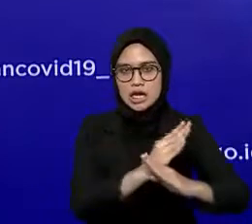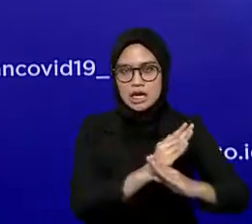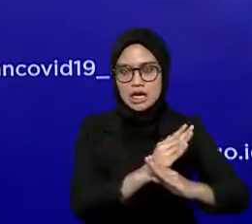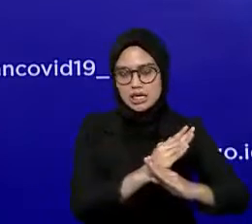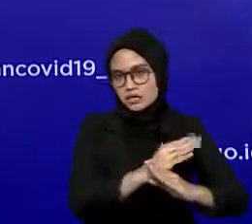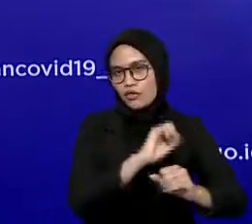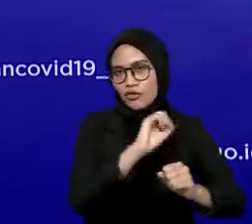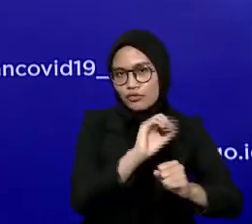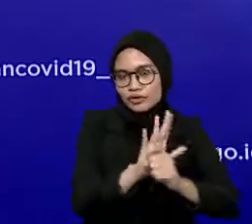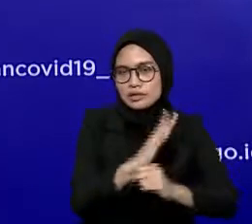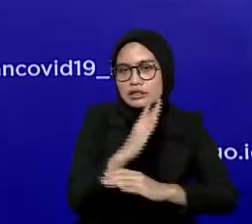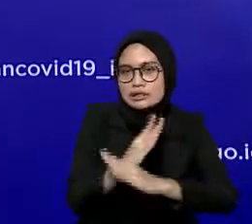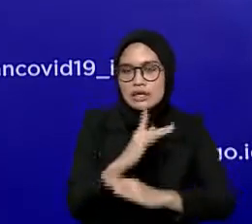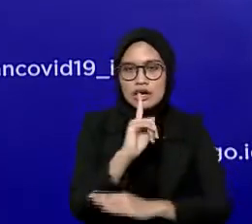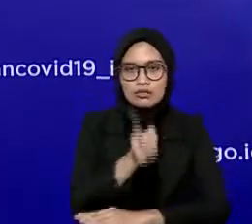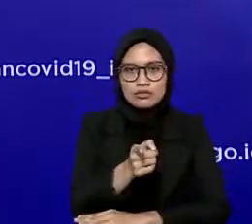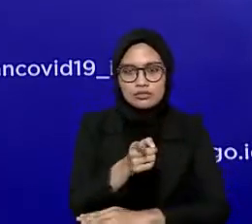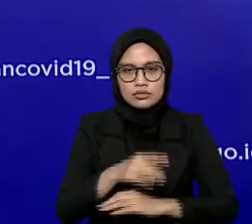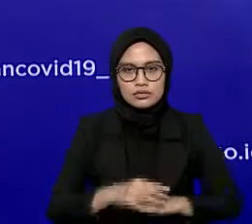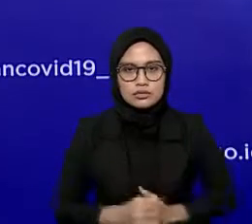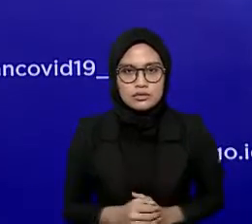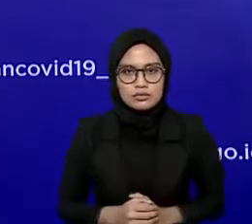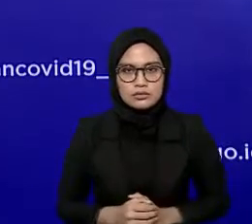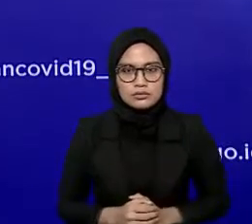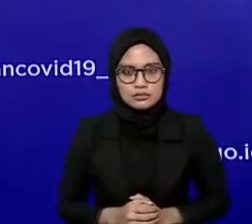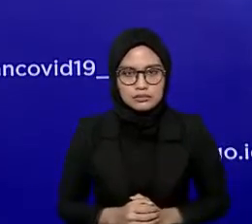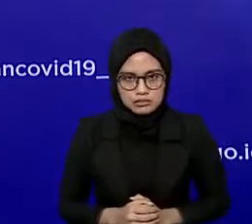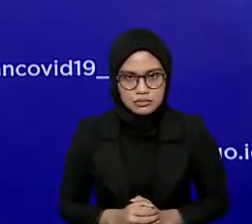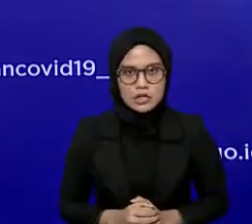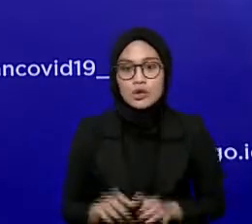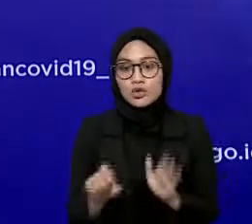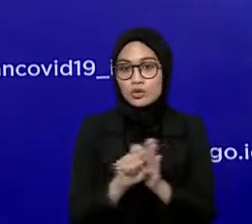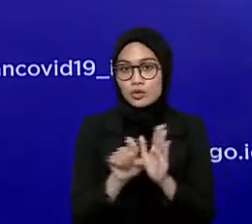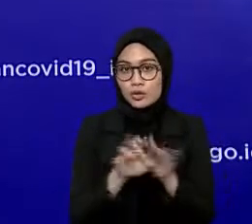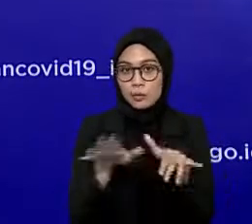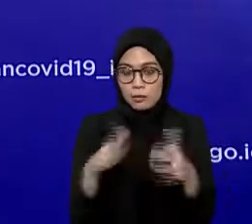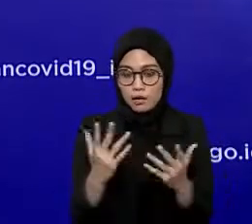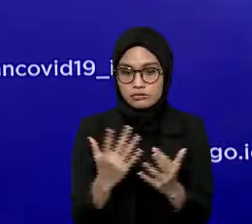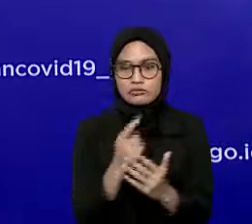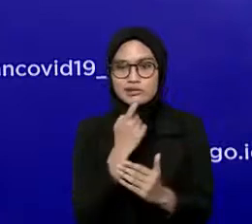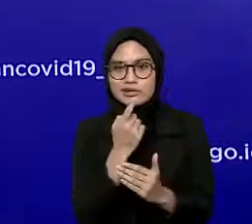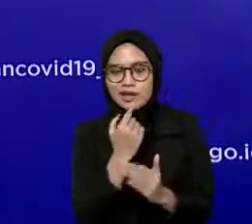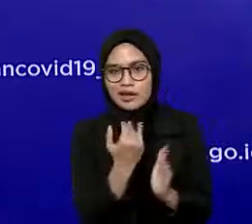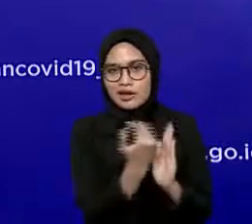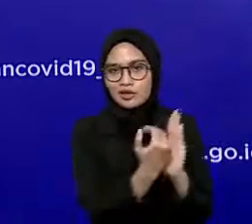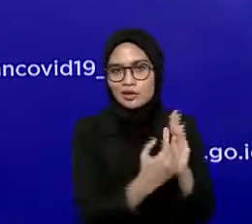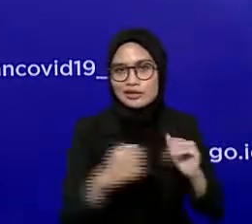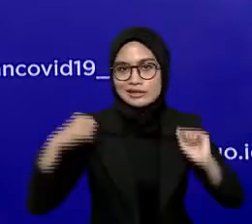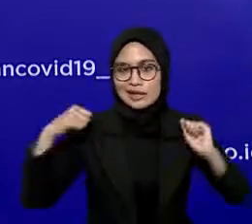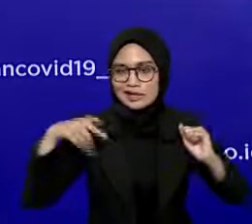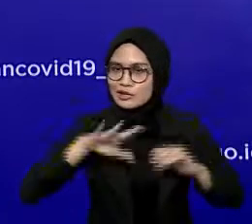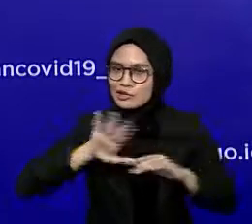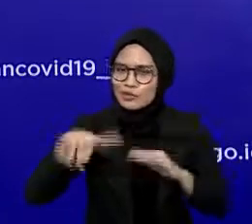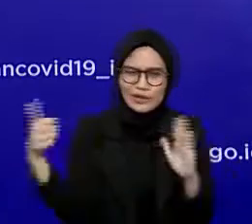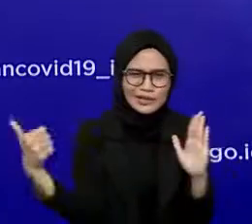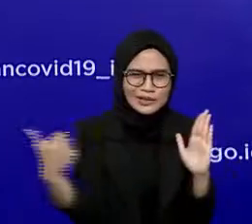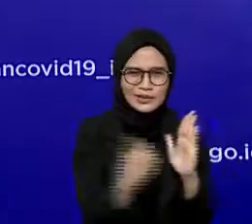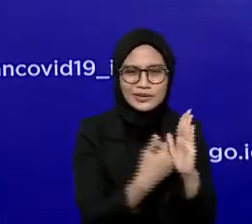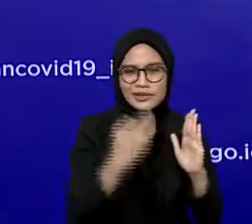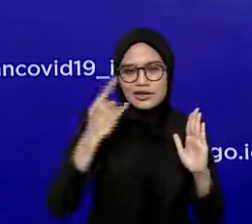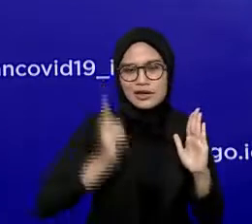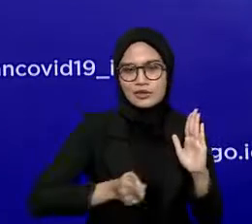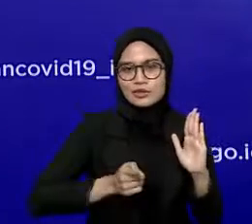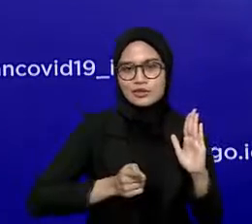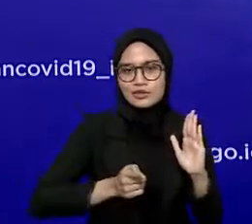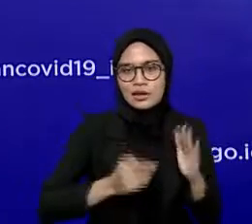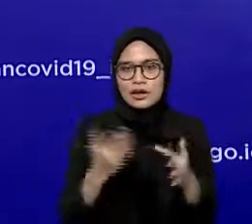dalam pengendalian pandemi, khususnya kedisiplinan protokol kesehatan, pengendalian mobilitas, serta kesetaraan